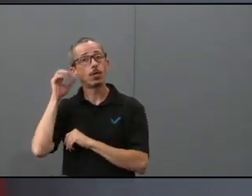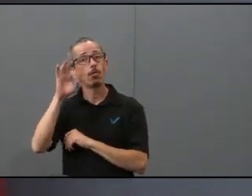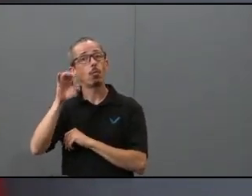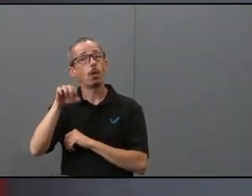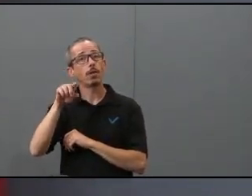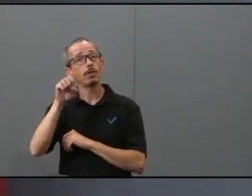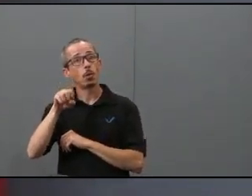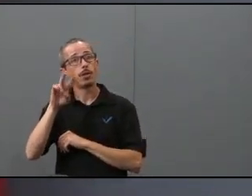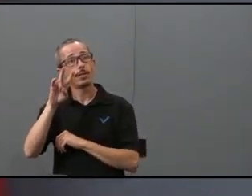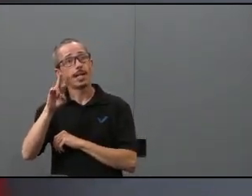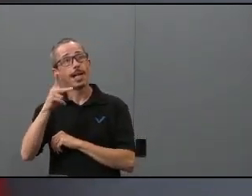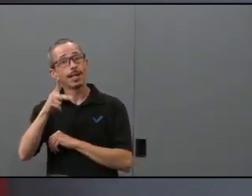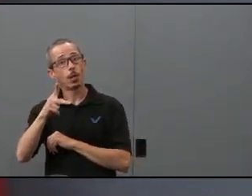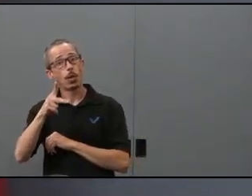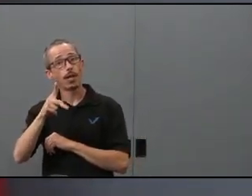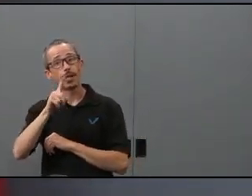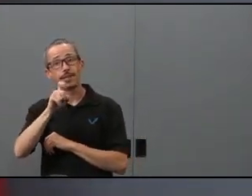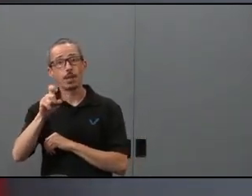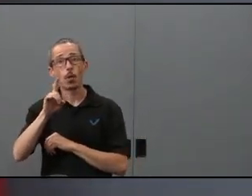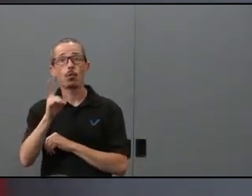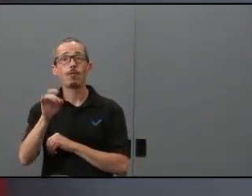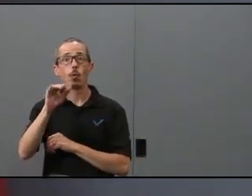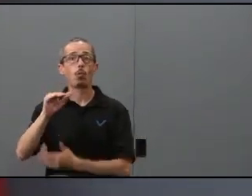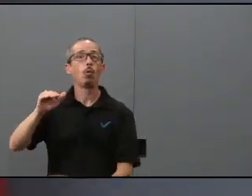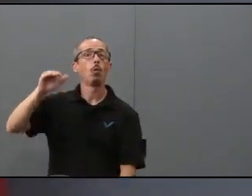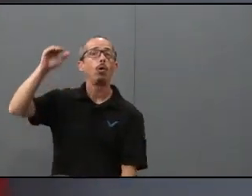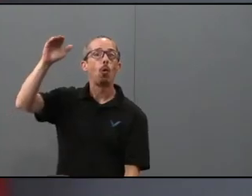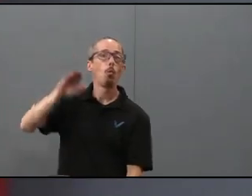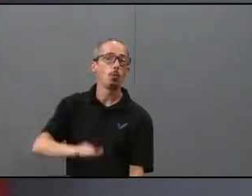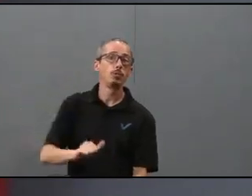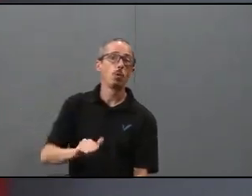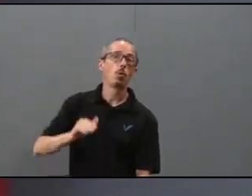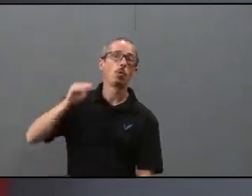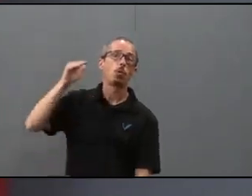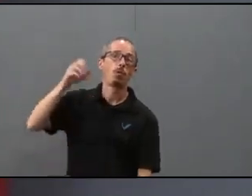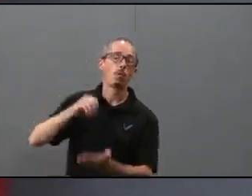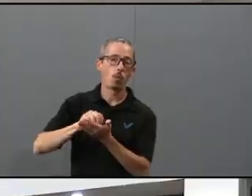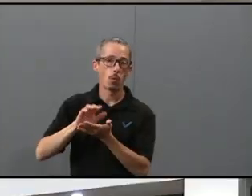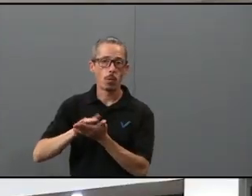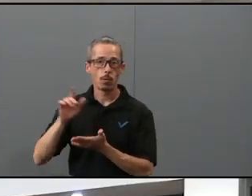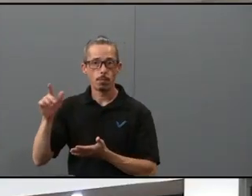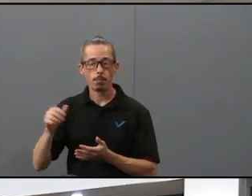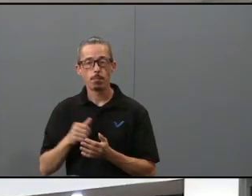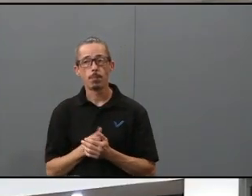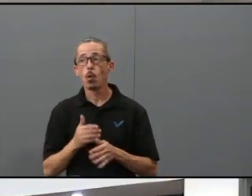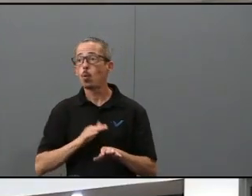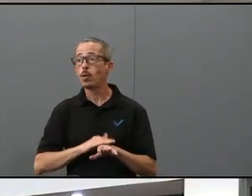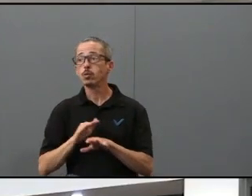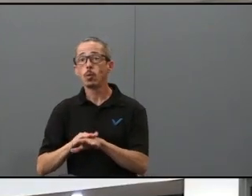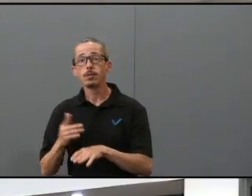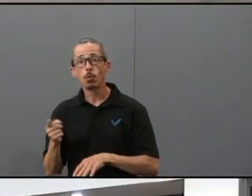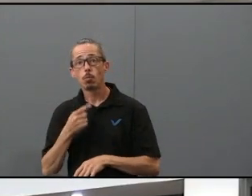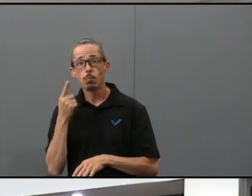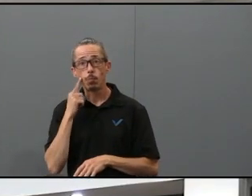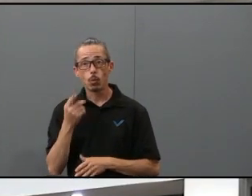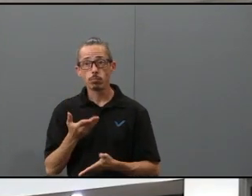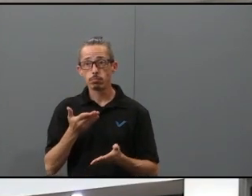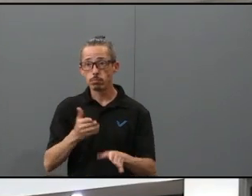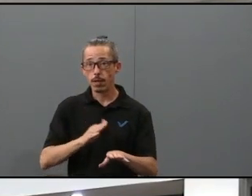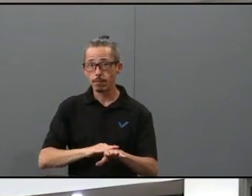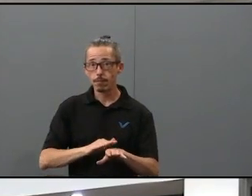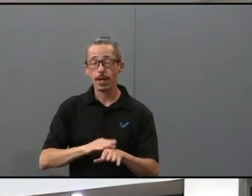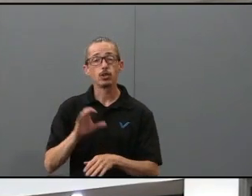9.07 kg à 181.4 kg donc un conseiller ou une conseillère pour en donner la viis